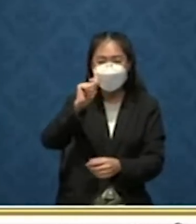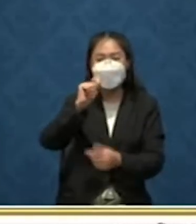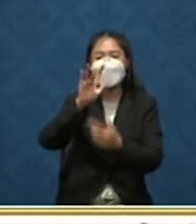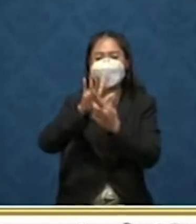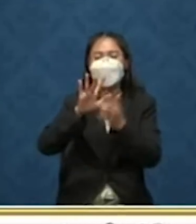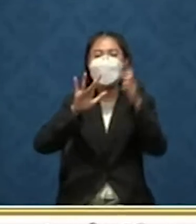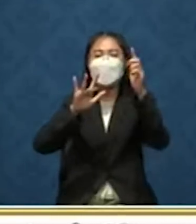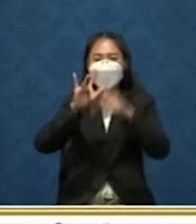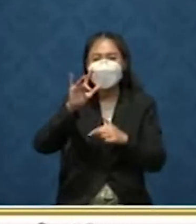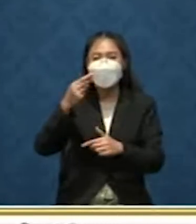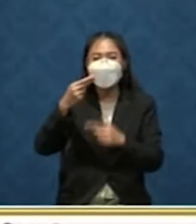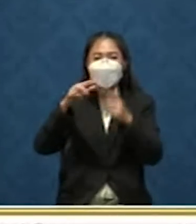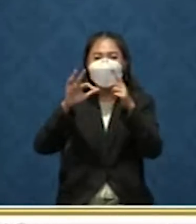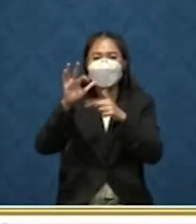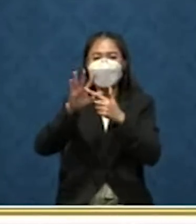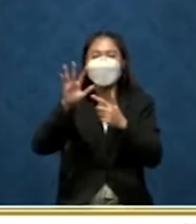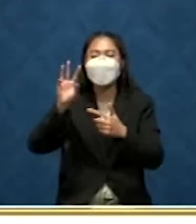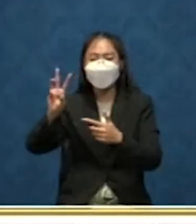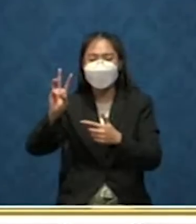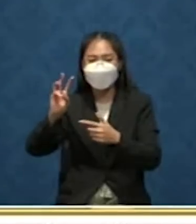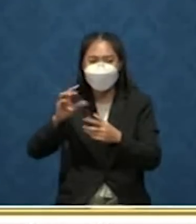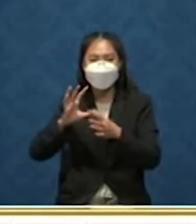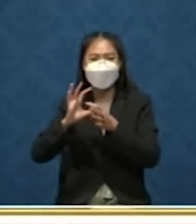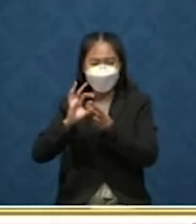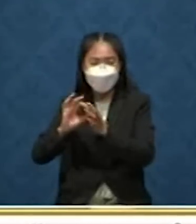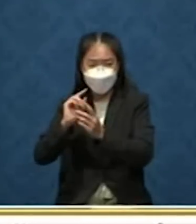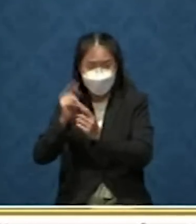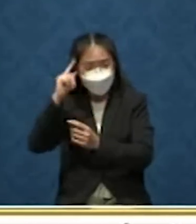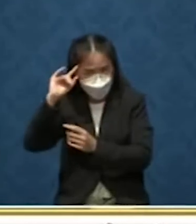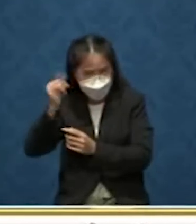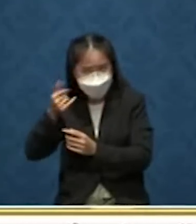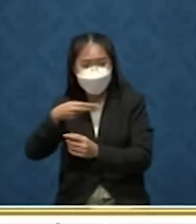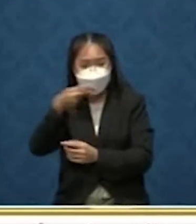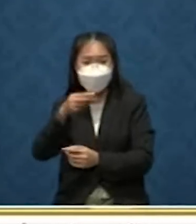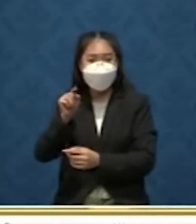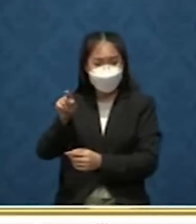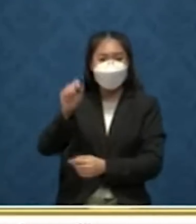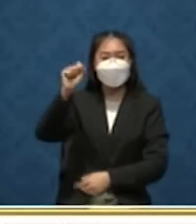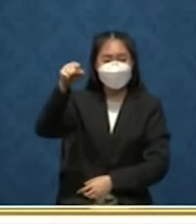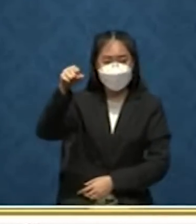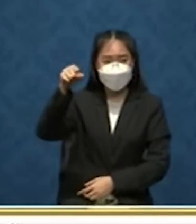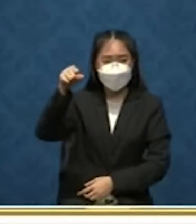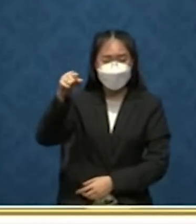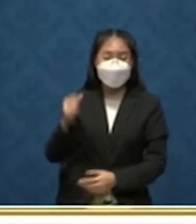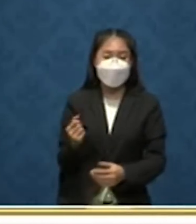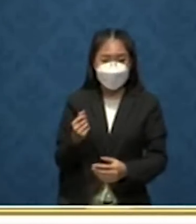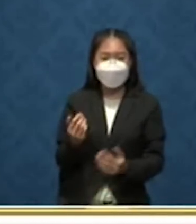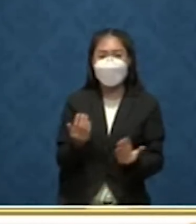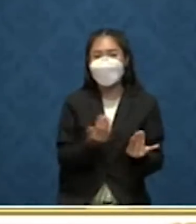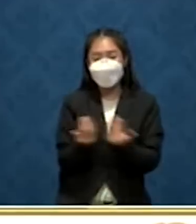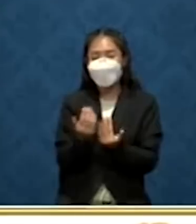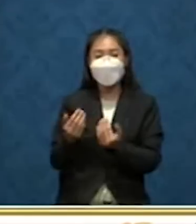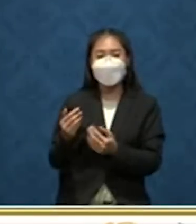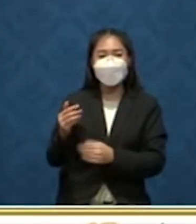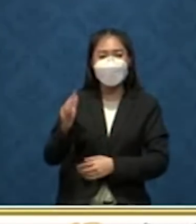มไปเกี่ยวของกัลานของท่านด้วยใชไหมหอจอกอ contemporary construction ของลูกชายผลเอกปีชาจัโอ